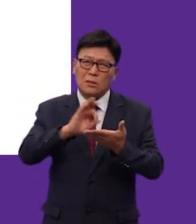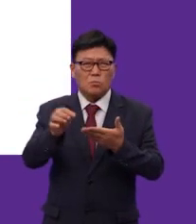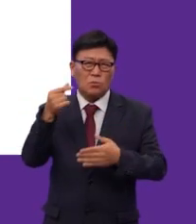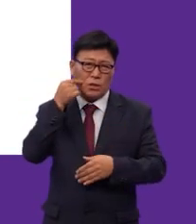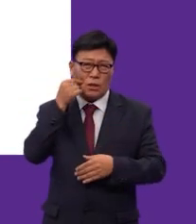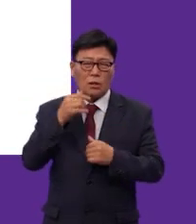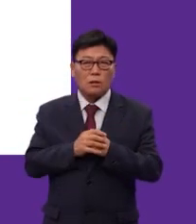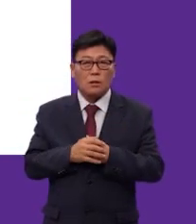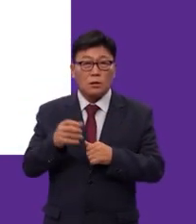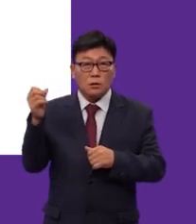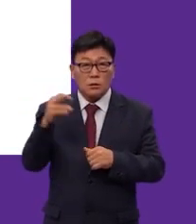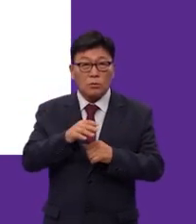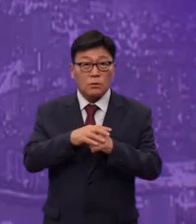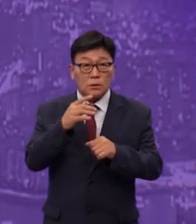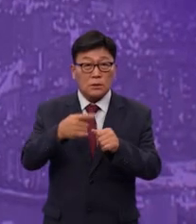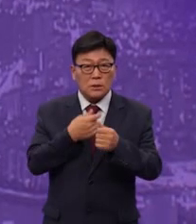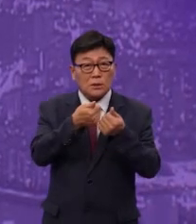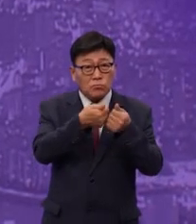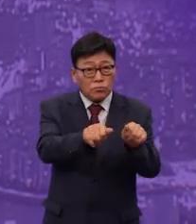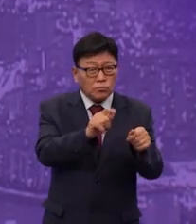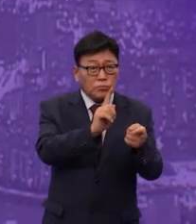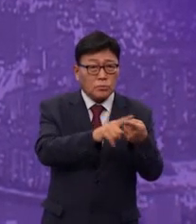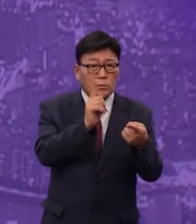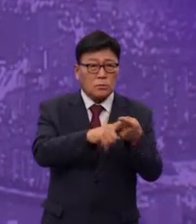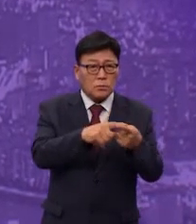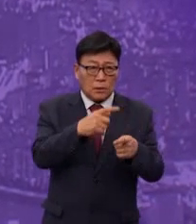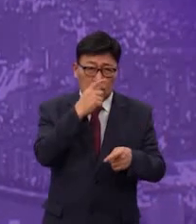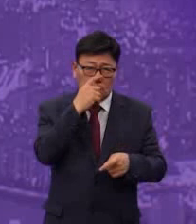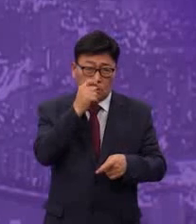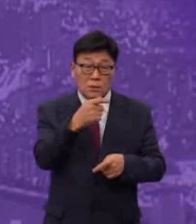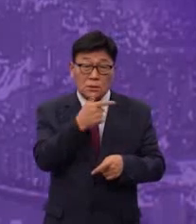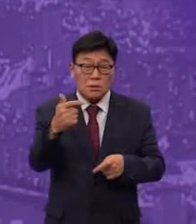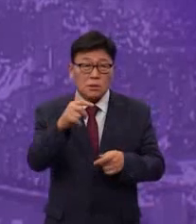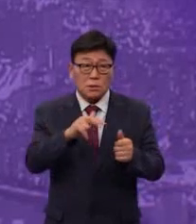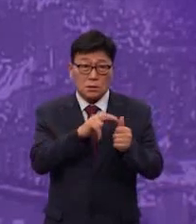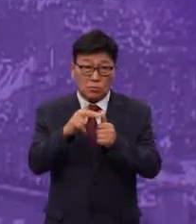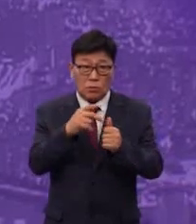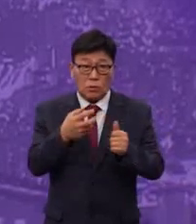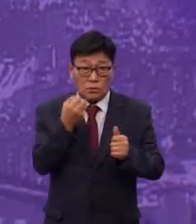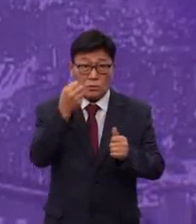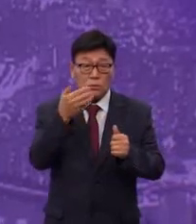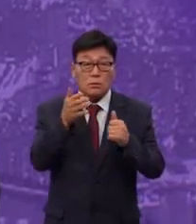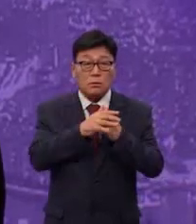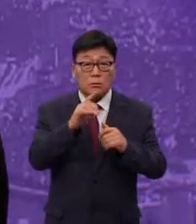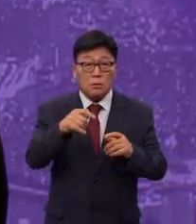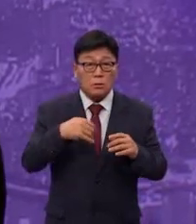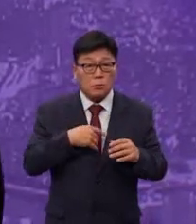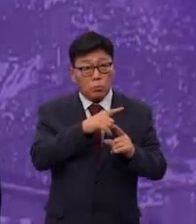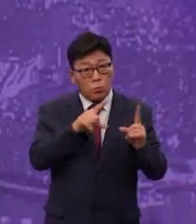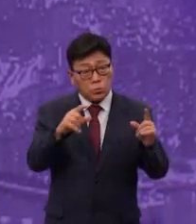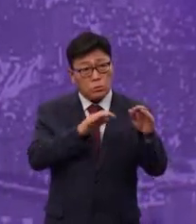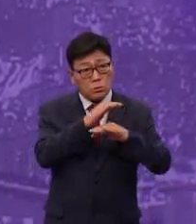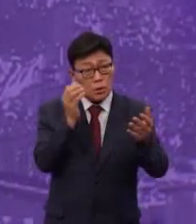없습니다. 그리고 사실 이 지문이라는 것이 고도의 민감 생체 정보인데 이거를 일상적인